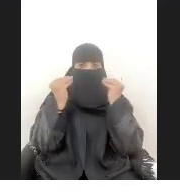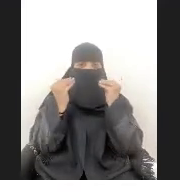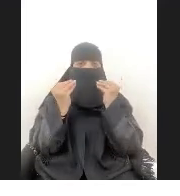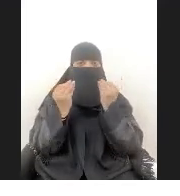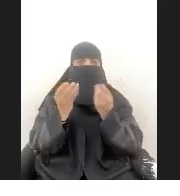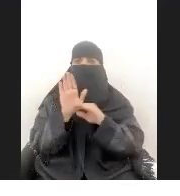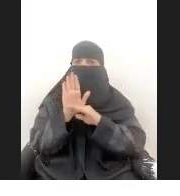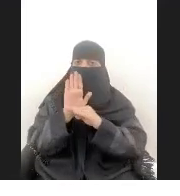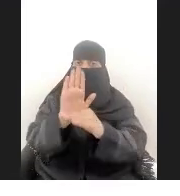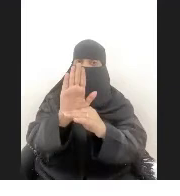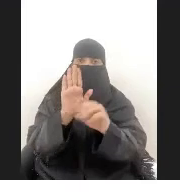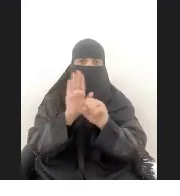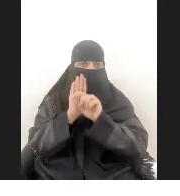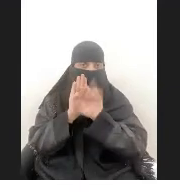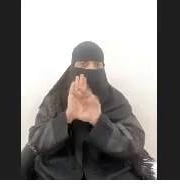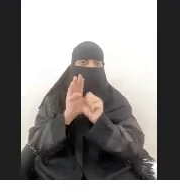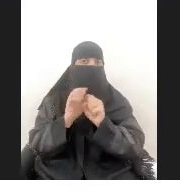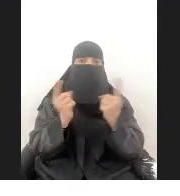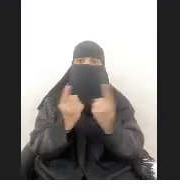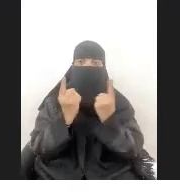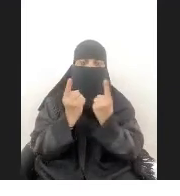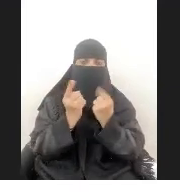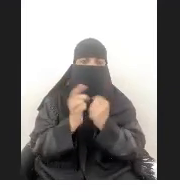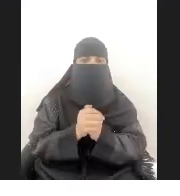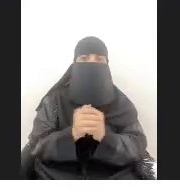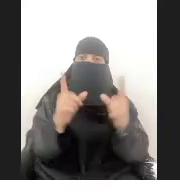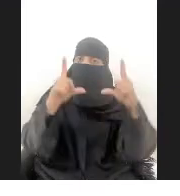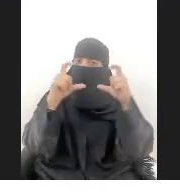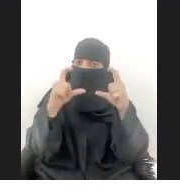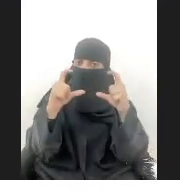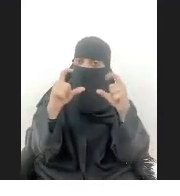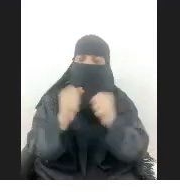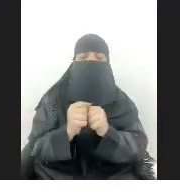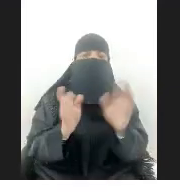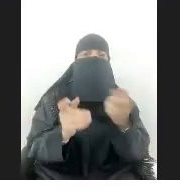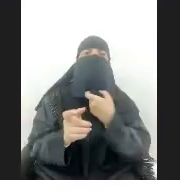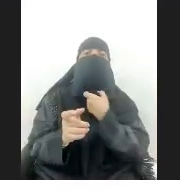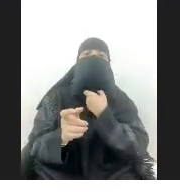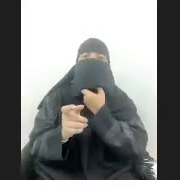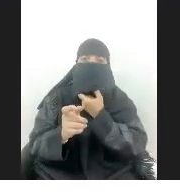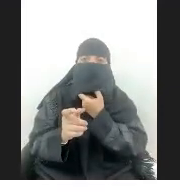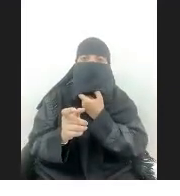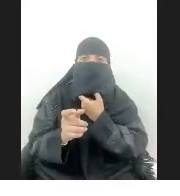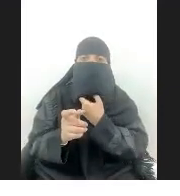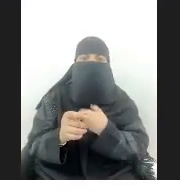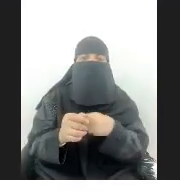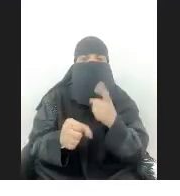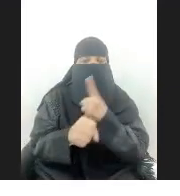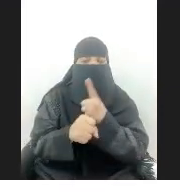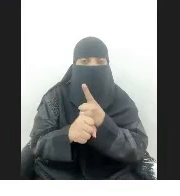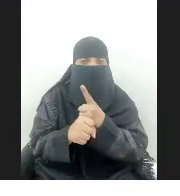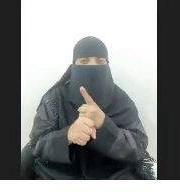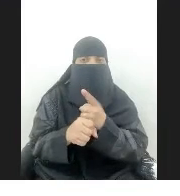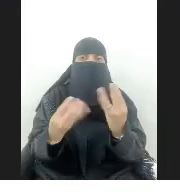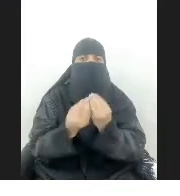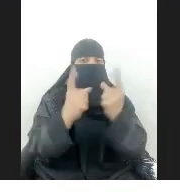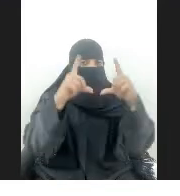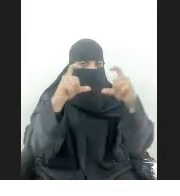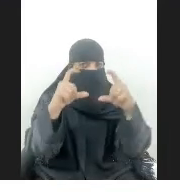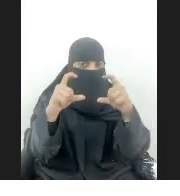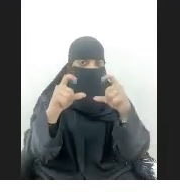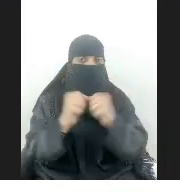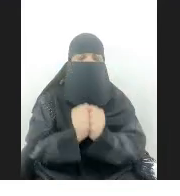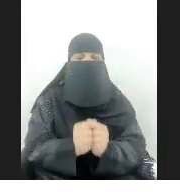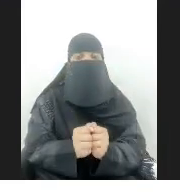عرض عادي، أو ممكن صورة أو إنفوغرافيك، أو ممكن مقطع صوتي بصوت الأستاذ يرافق صورة معينة